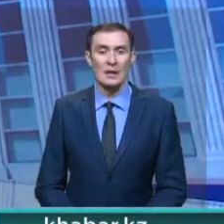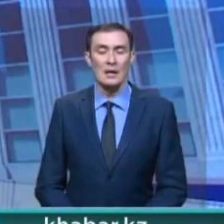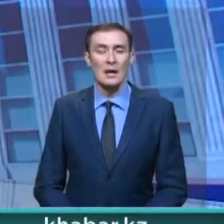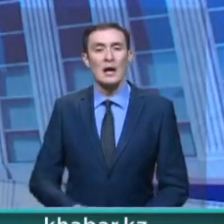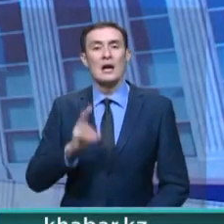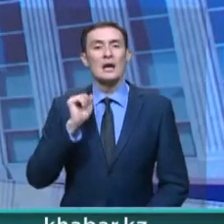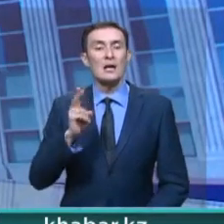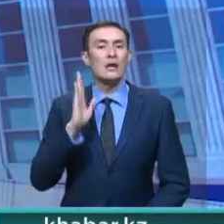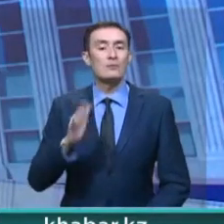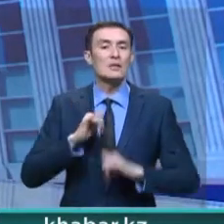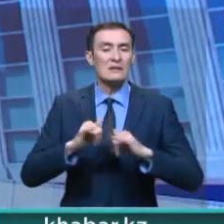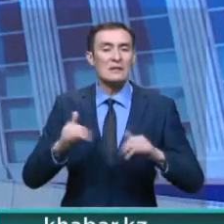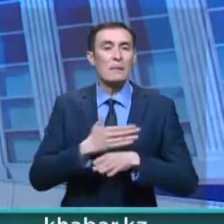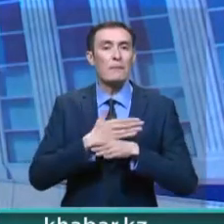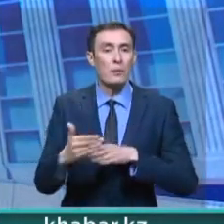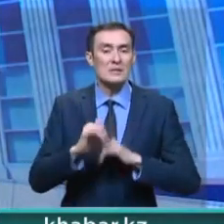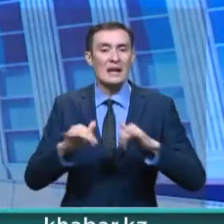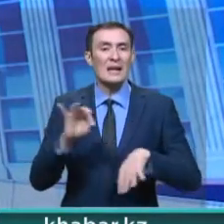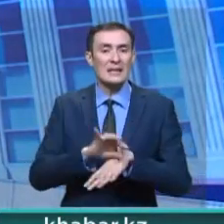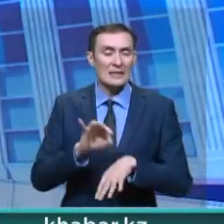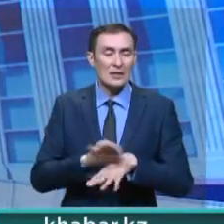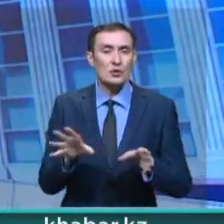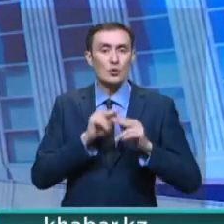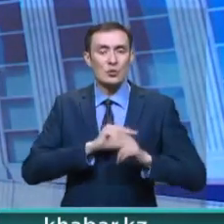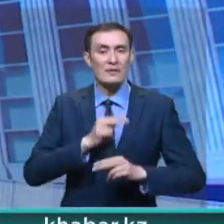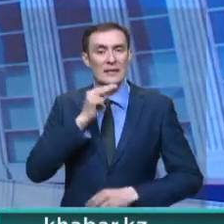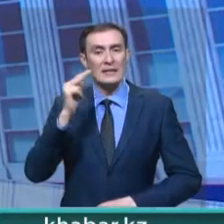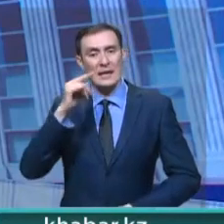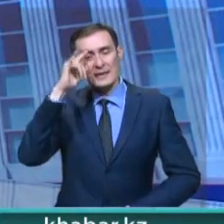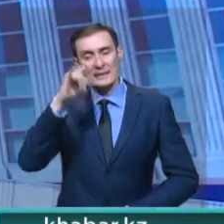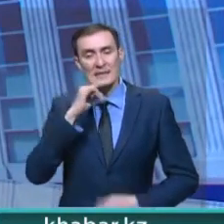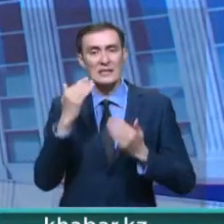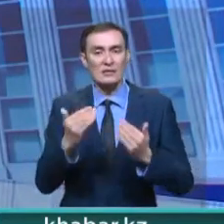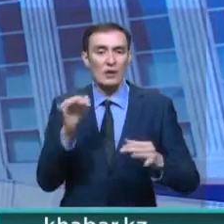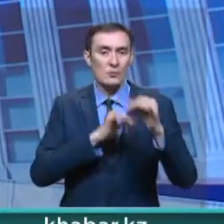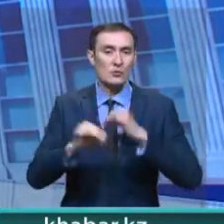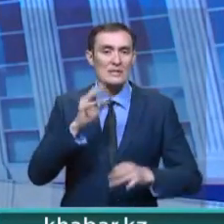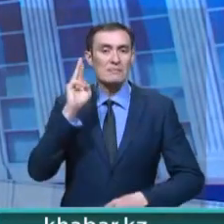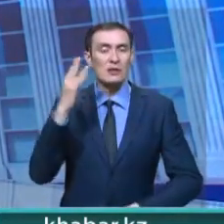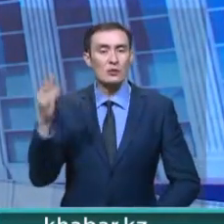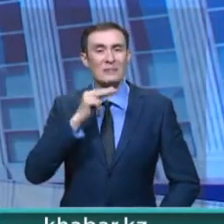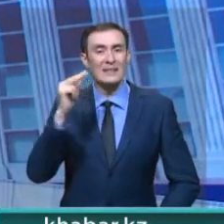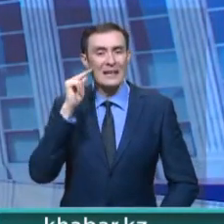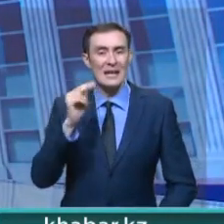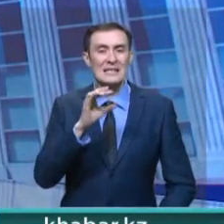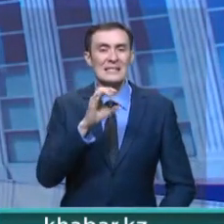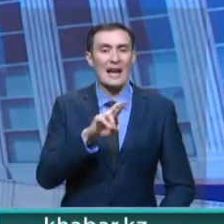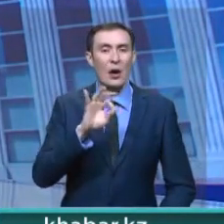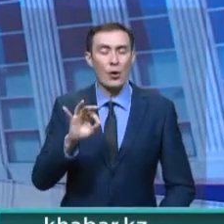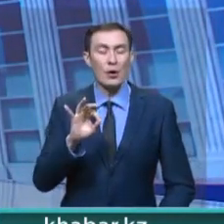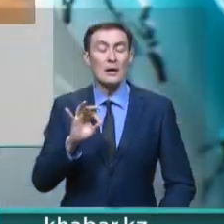Кстати, как будет развиваться посткарантинное сотрудничество Казахстана и Китая, президент сегодня обсудил с послом КНР Чжан